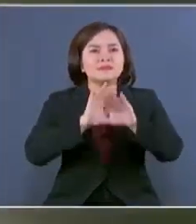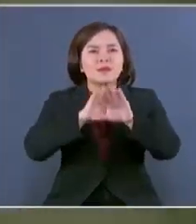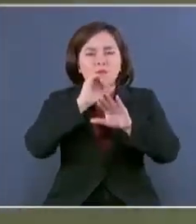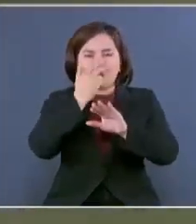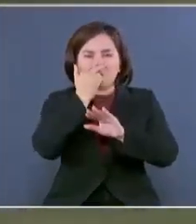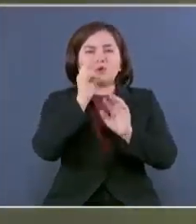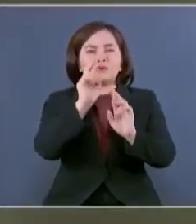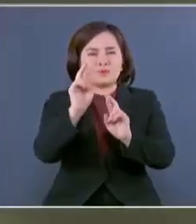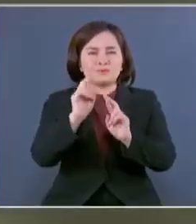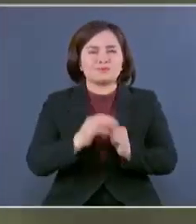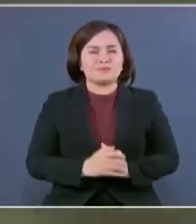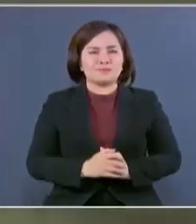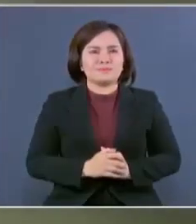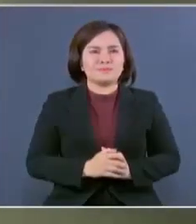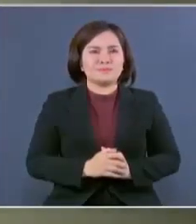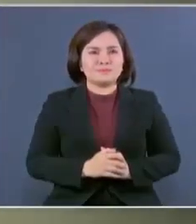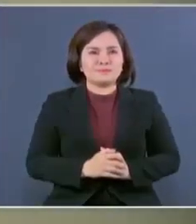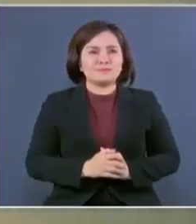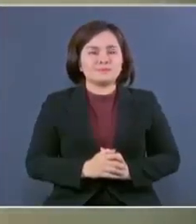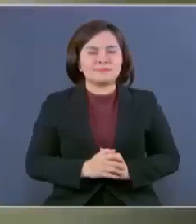อะๆครับ